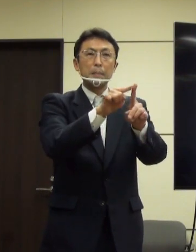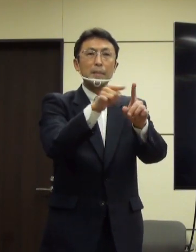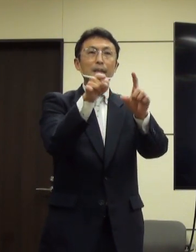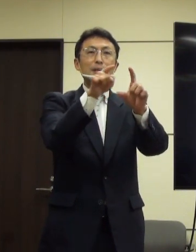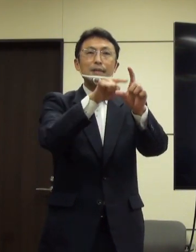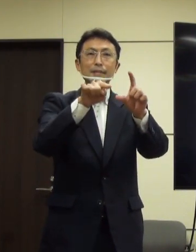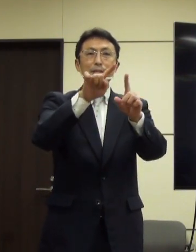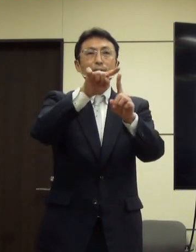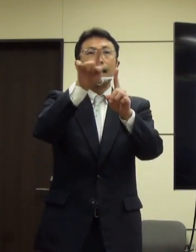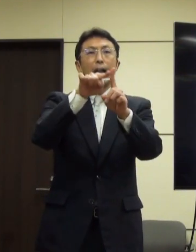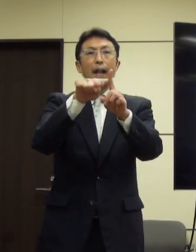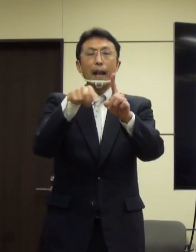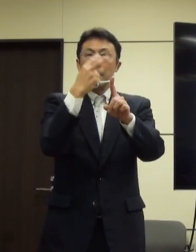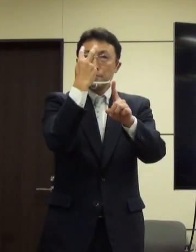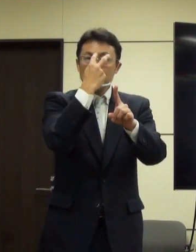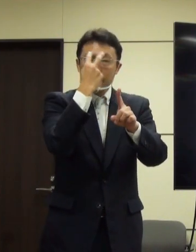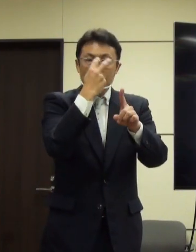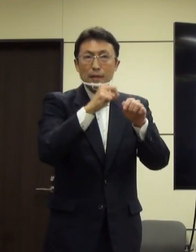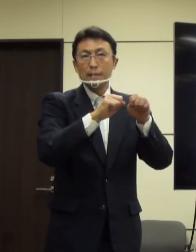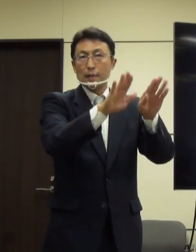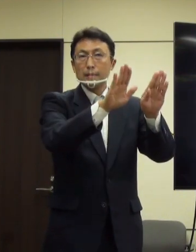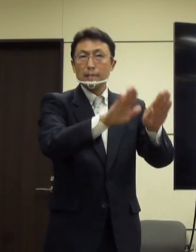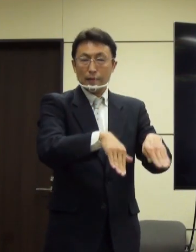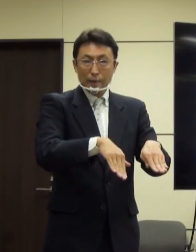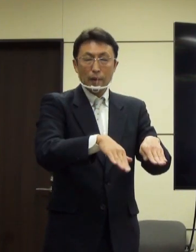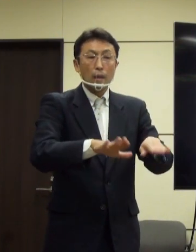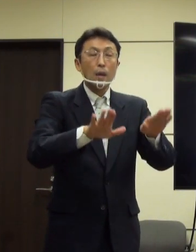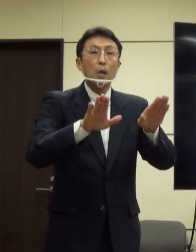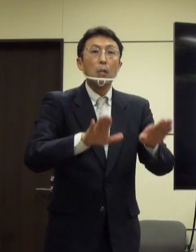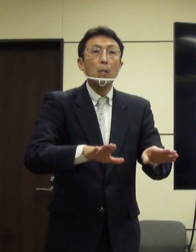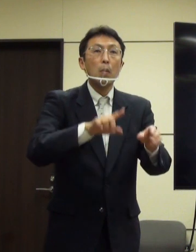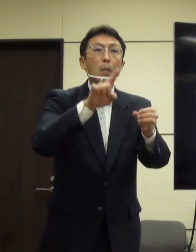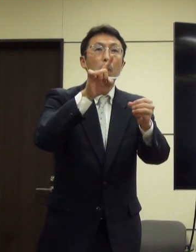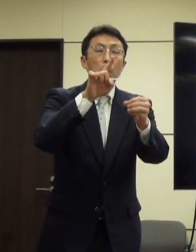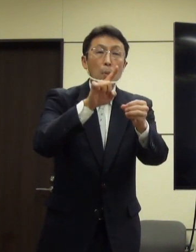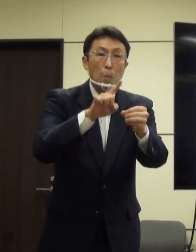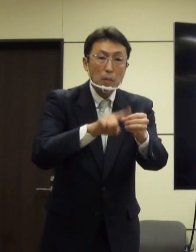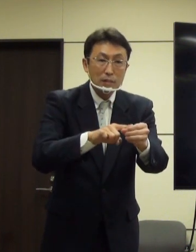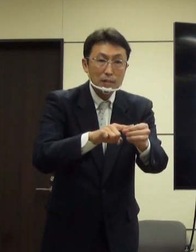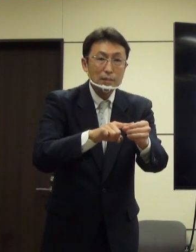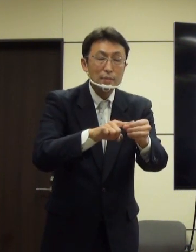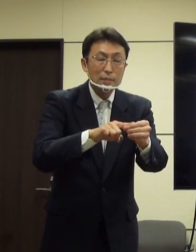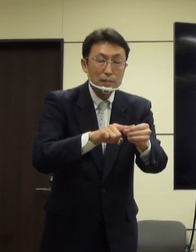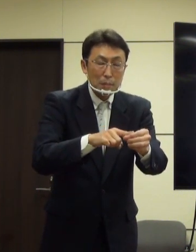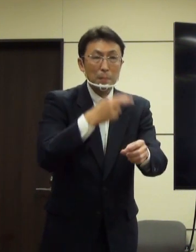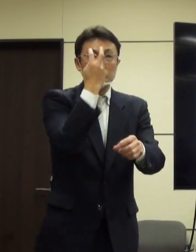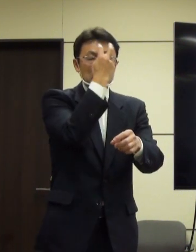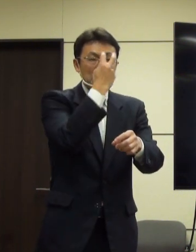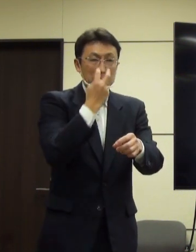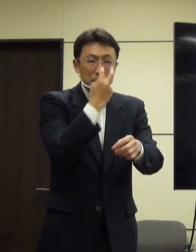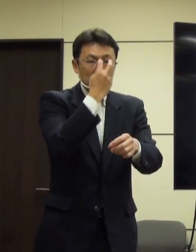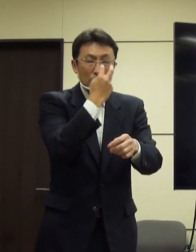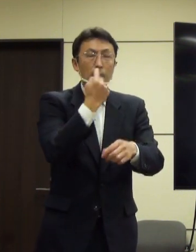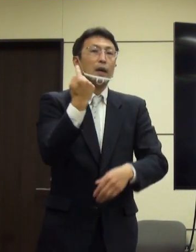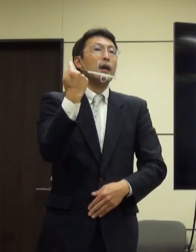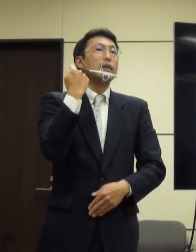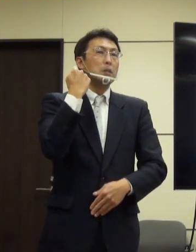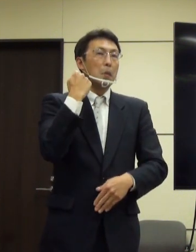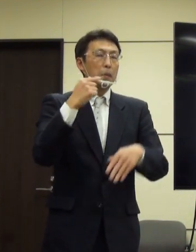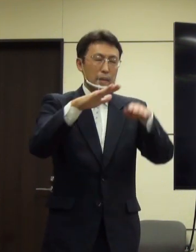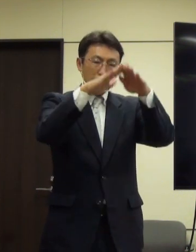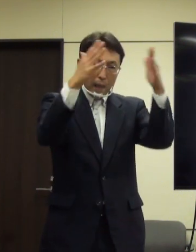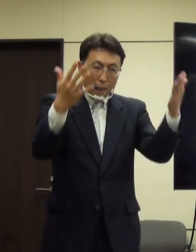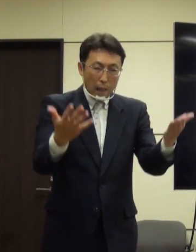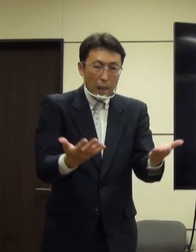実施してまいりまして年内の今朝はすっ昨日一昨日までで全部終わりまし